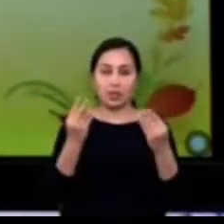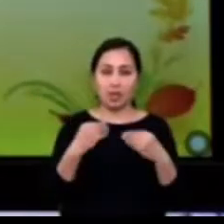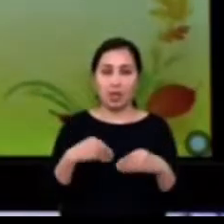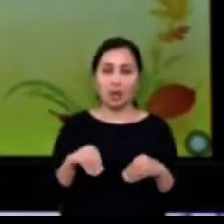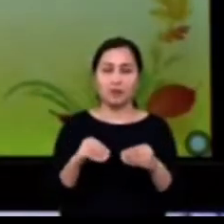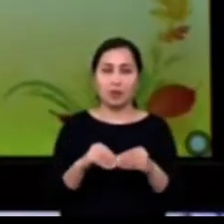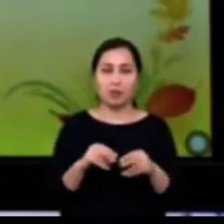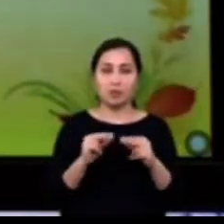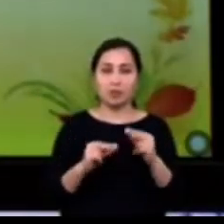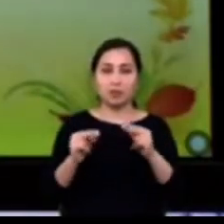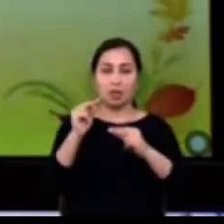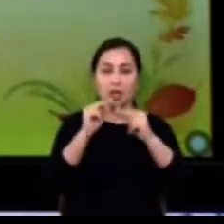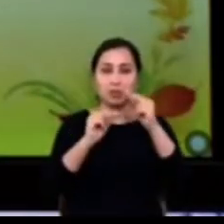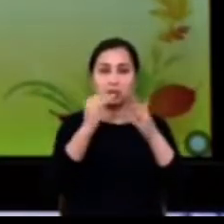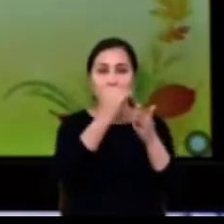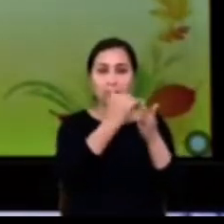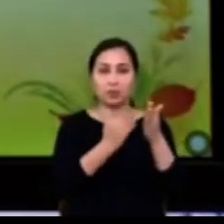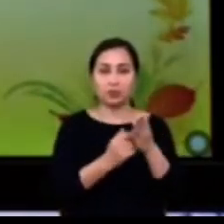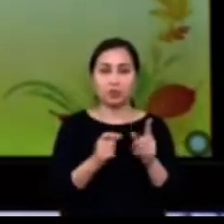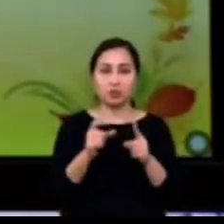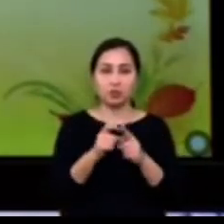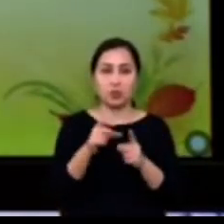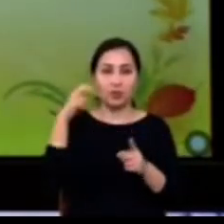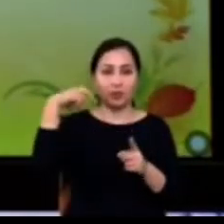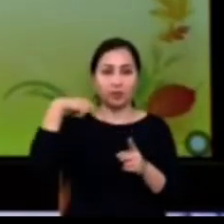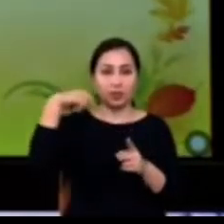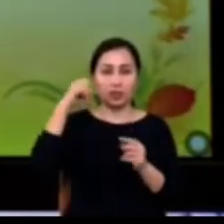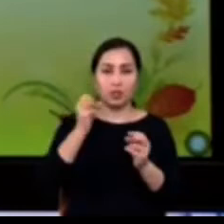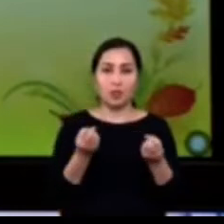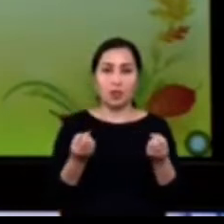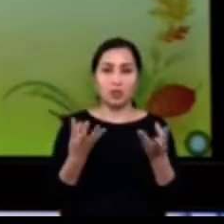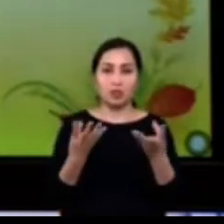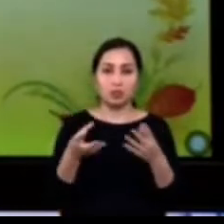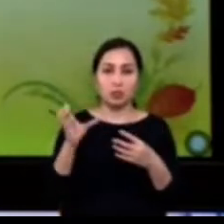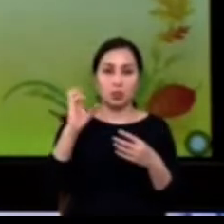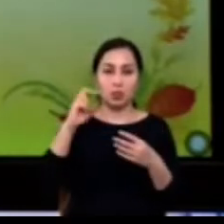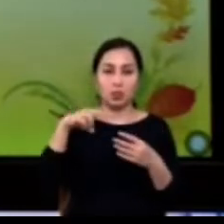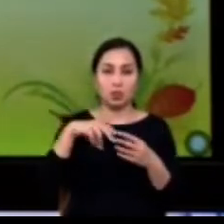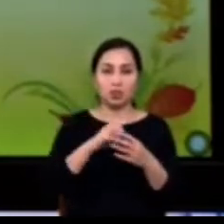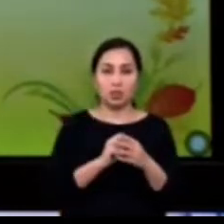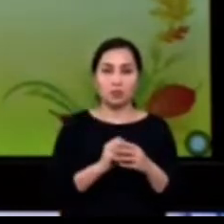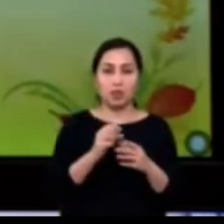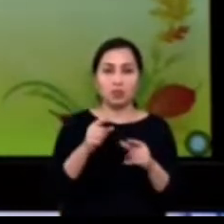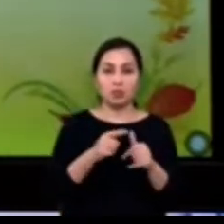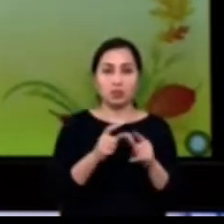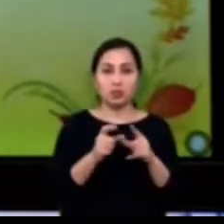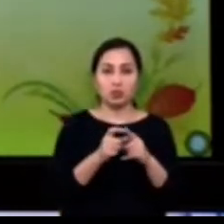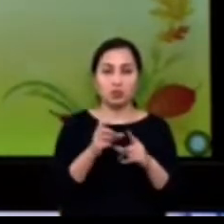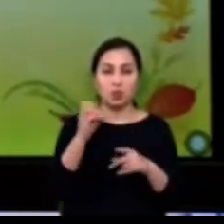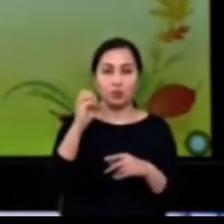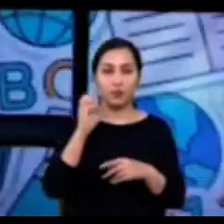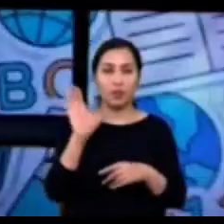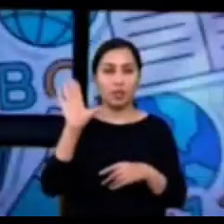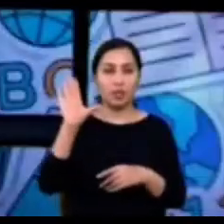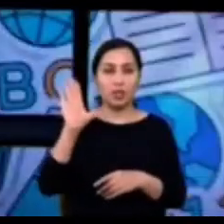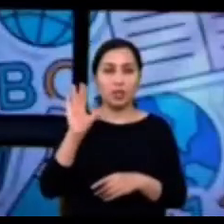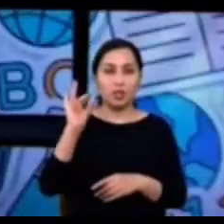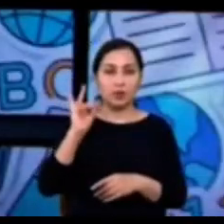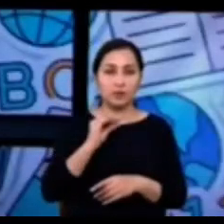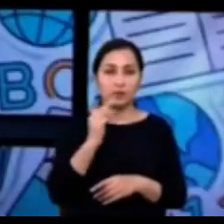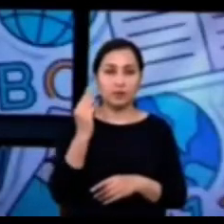попробуем составить схему к слову вишни. Сколько слогов в слове вишни?